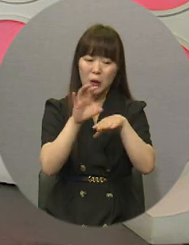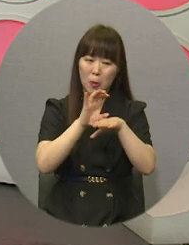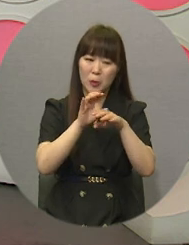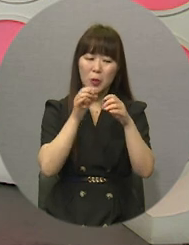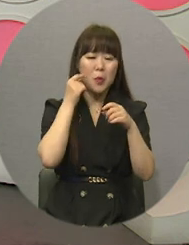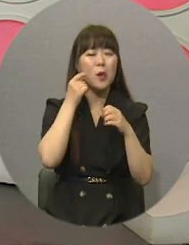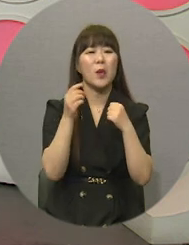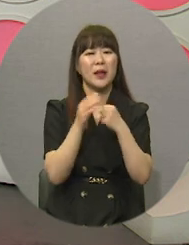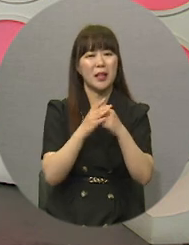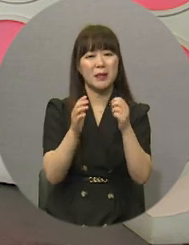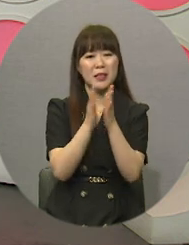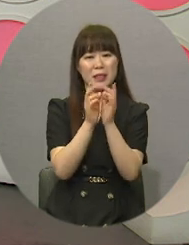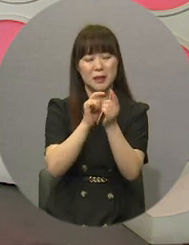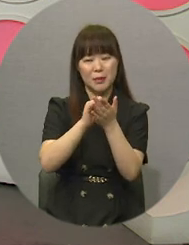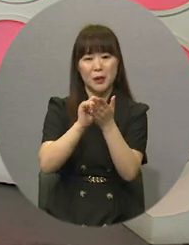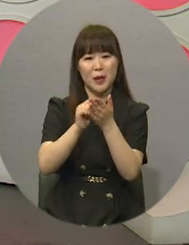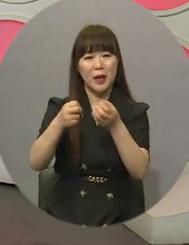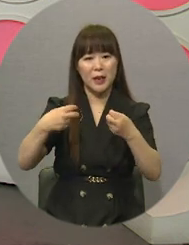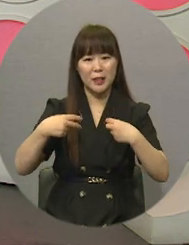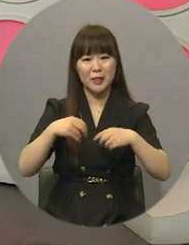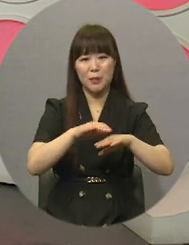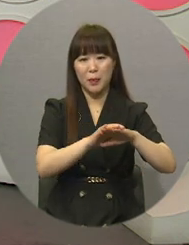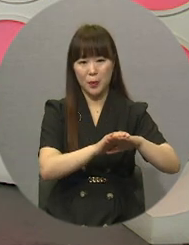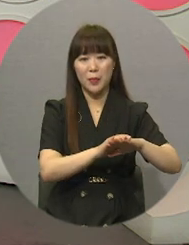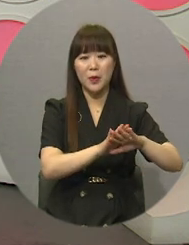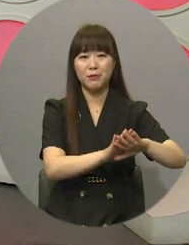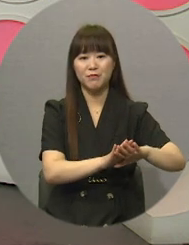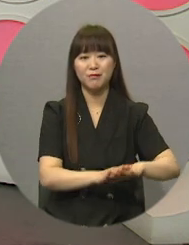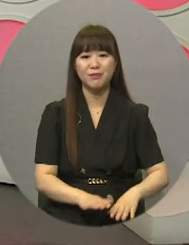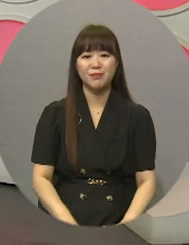이걸로 보내셨네요. 그랬나 봐요. 이거 우리가 이제 보관해요, 잘.